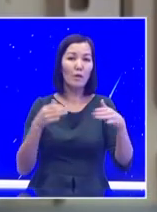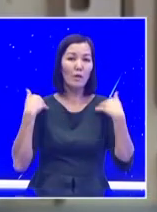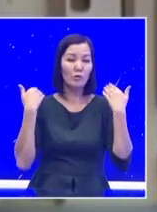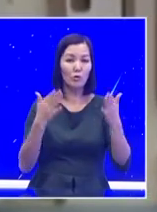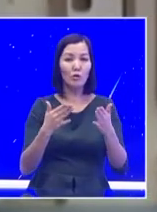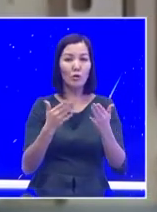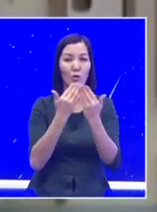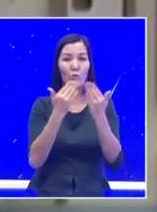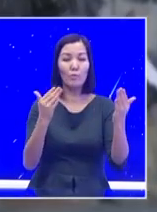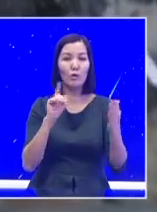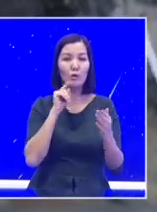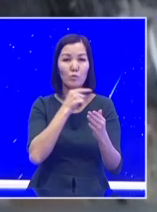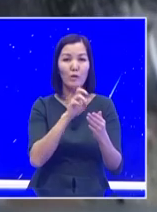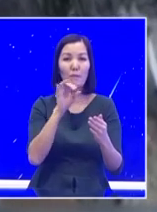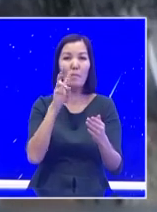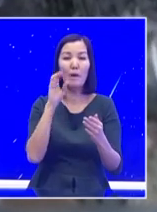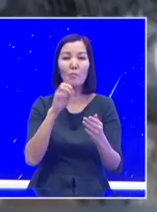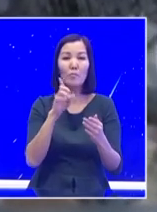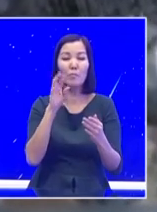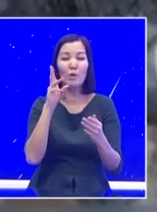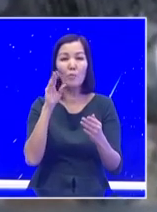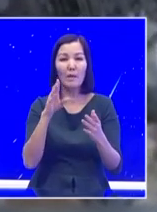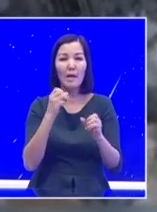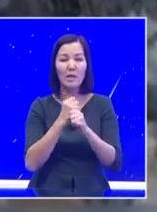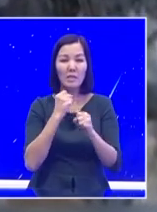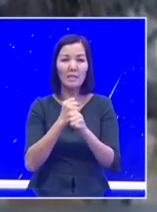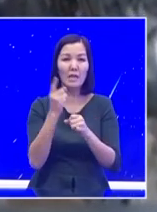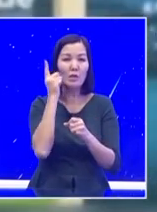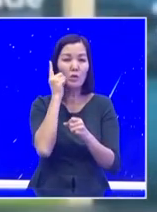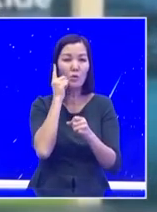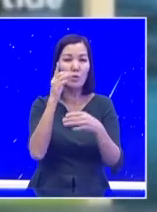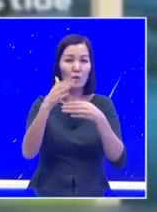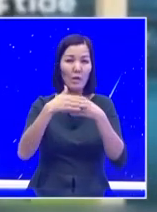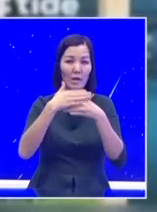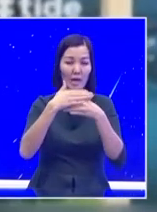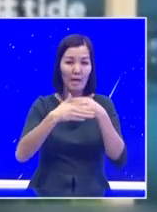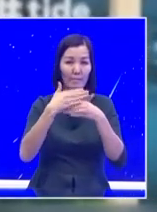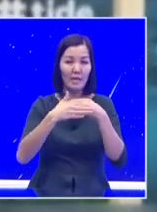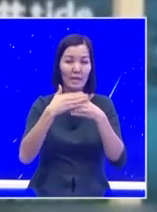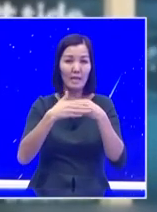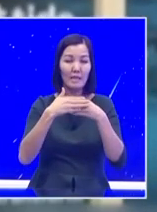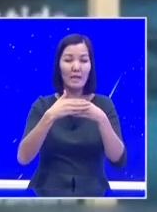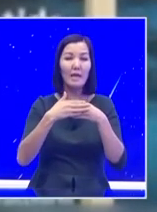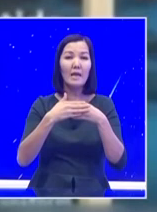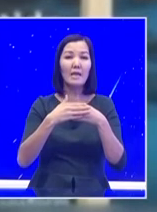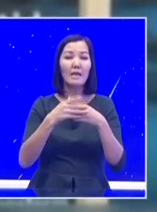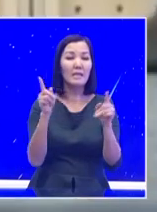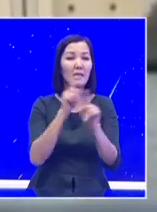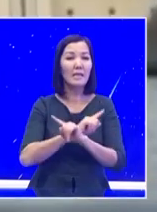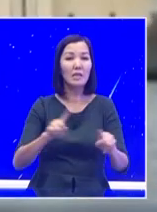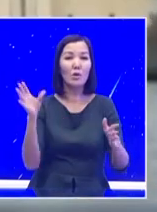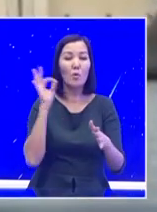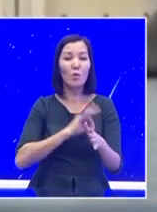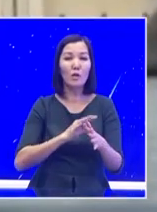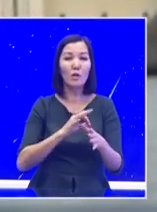ұсынылды. Көрмеде жүгері, бамбук пен биополимерден жасалған ұялы телефон қаптары қойылған. Бұл смартфон қаптарының ерекшелігі қолдану